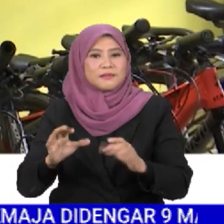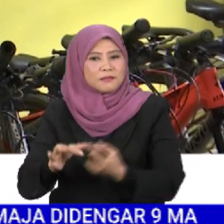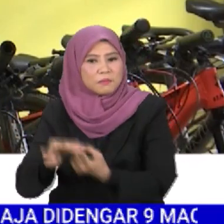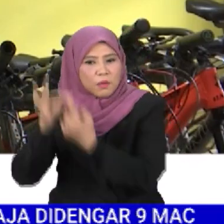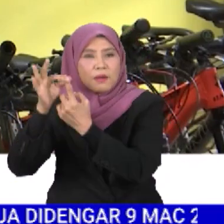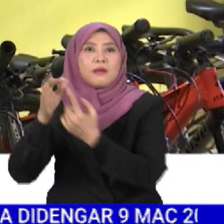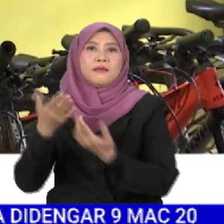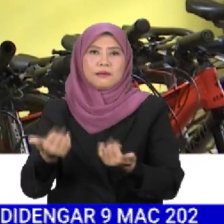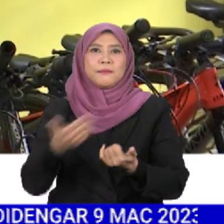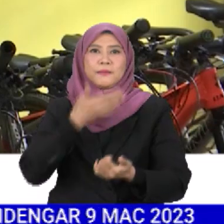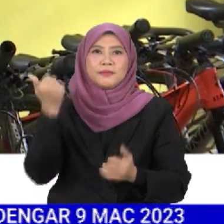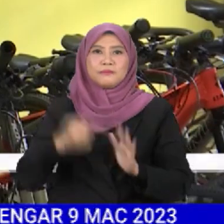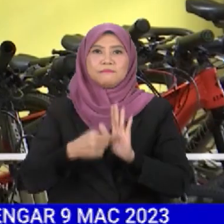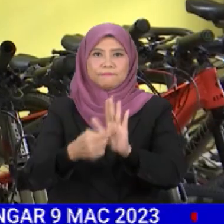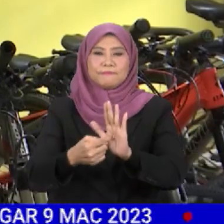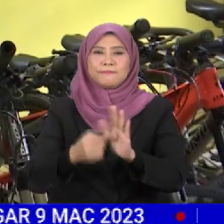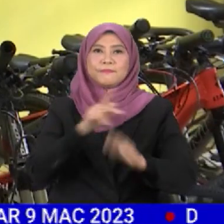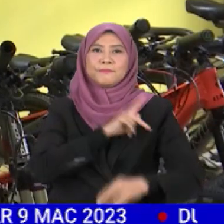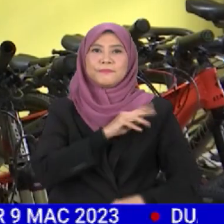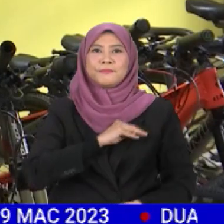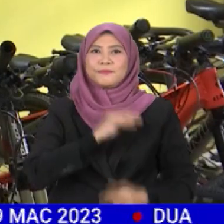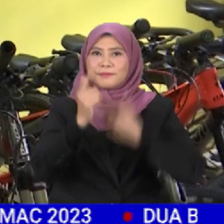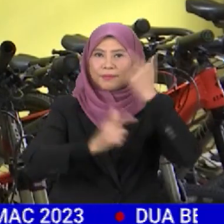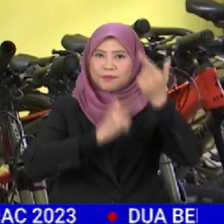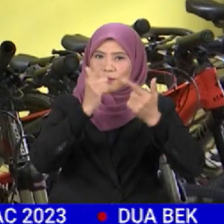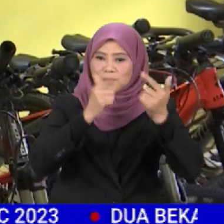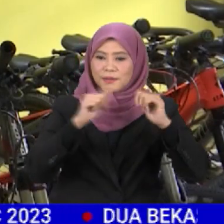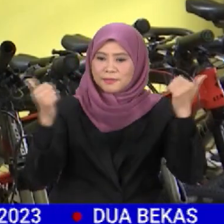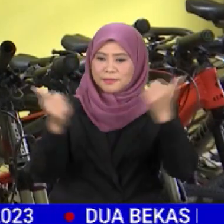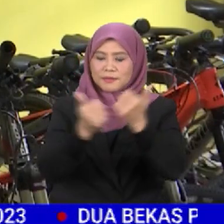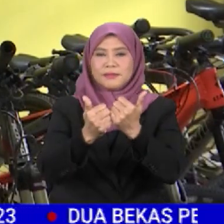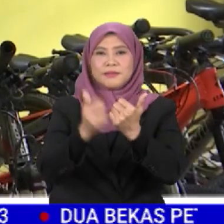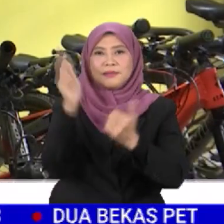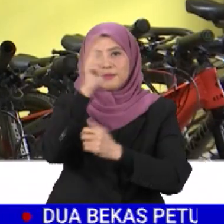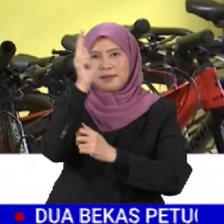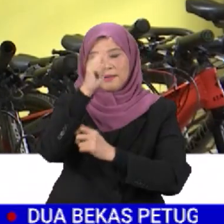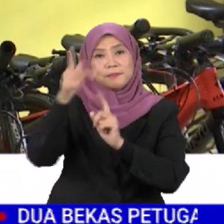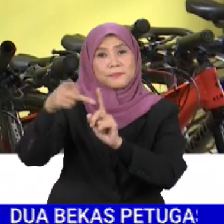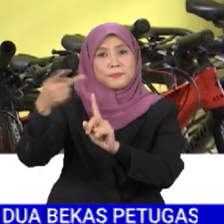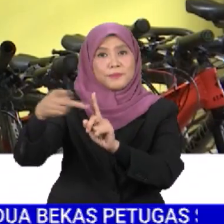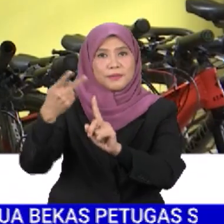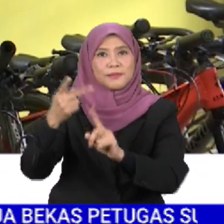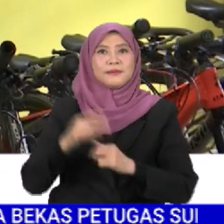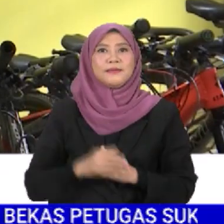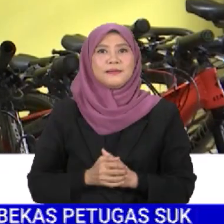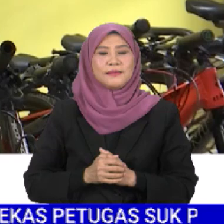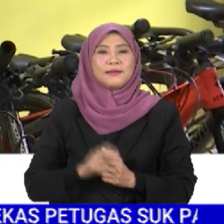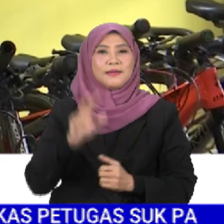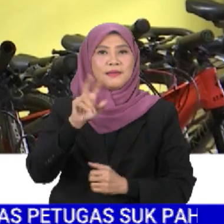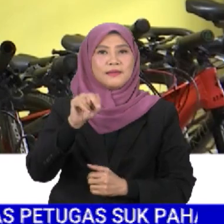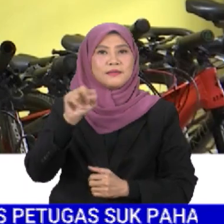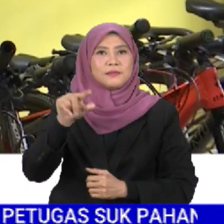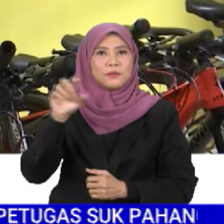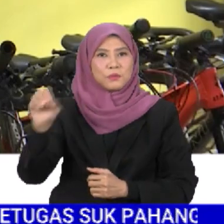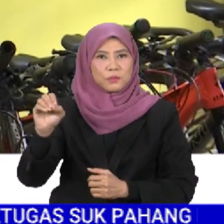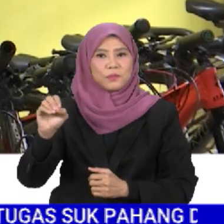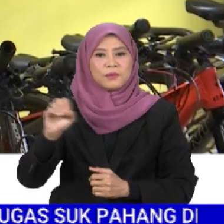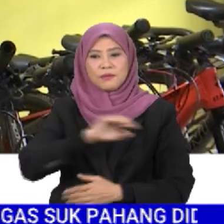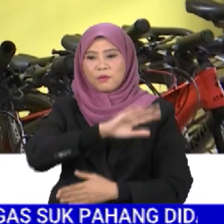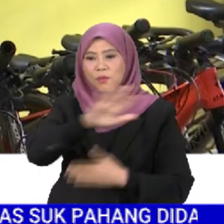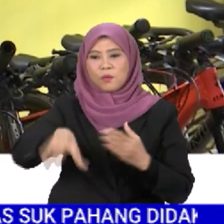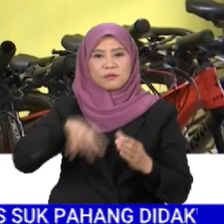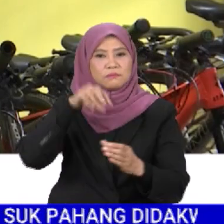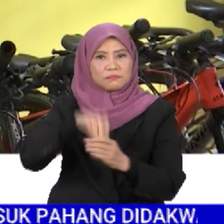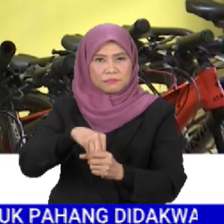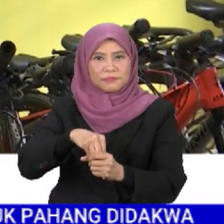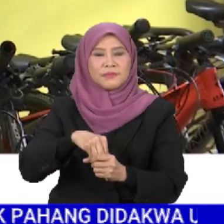perlu diketengahkan Kementerian Pelancongan, agensi kerajaan di negeri Pulau Pinang, badan bukan kerajaan dan juga semua yang terlibat